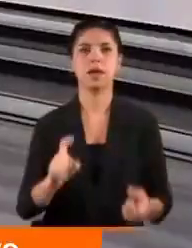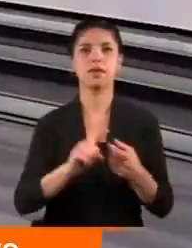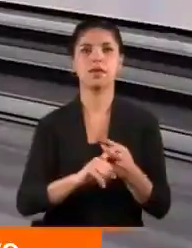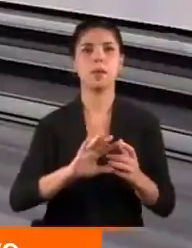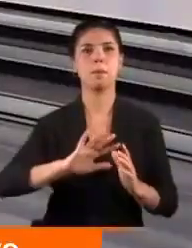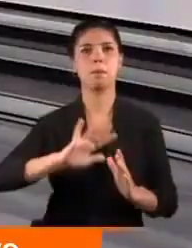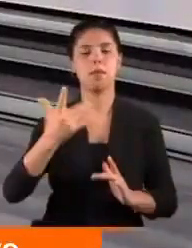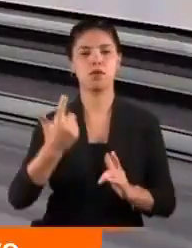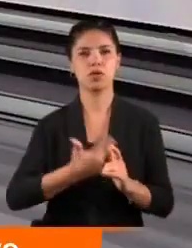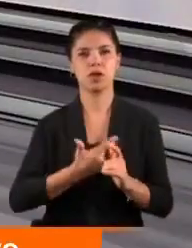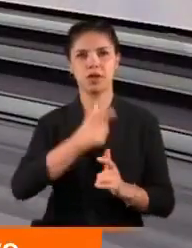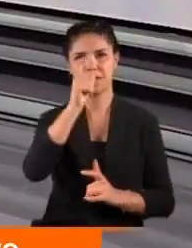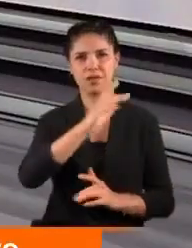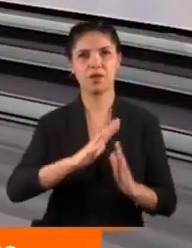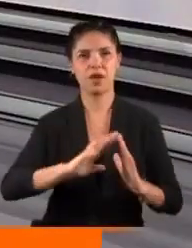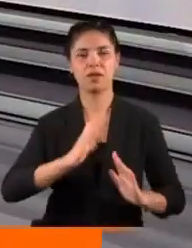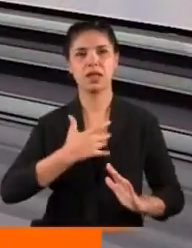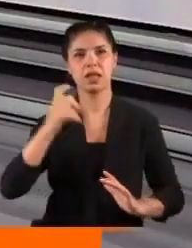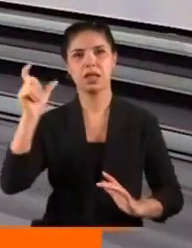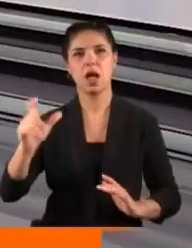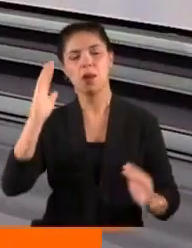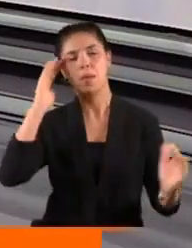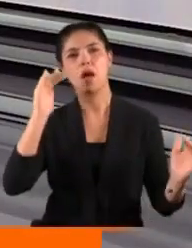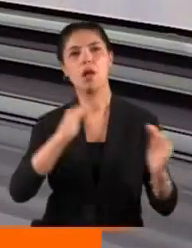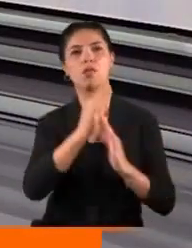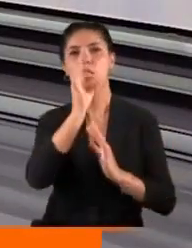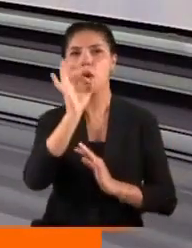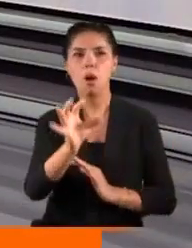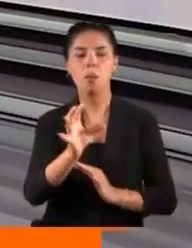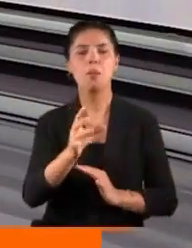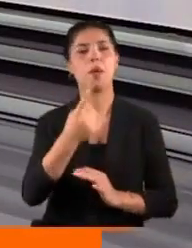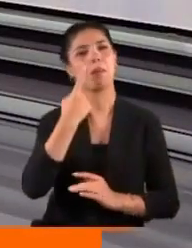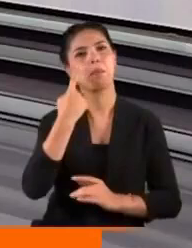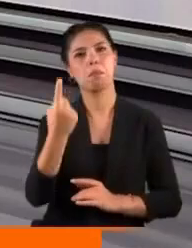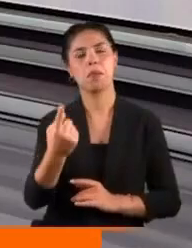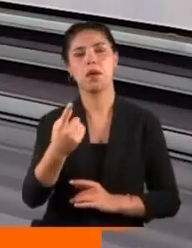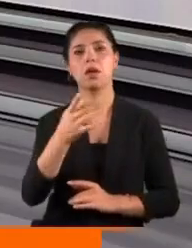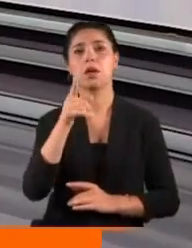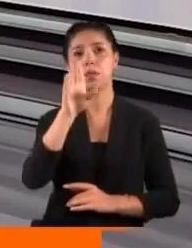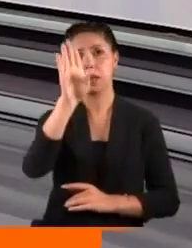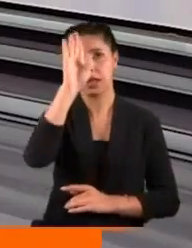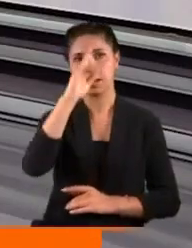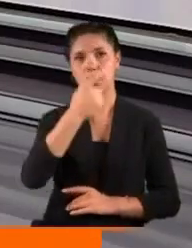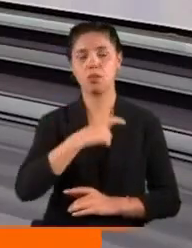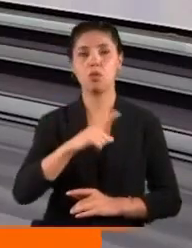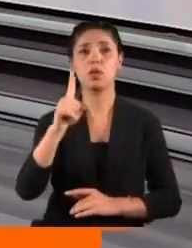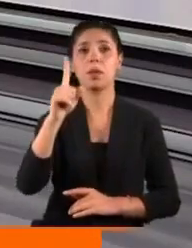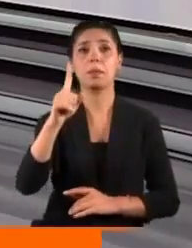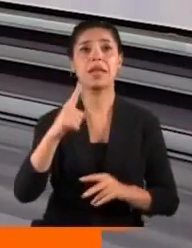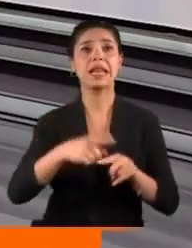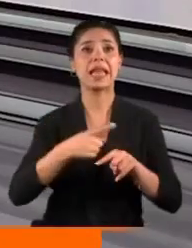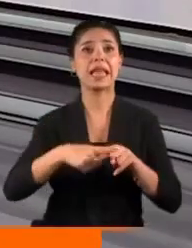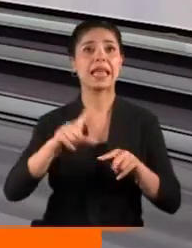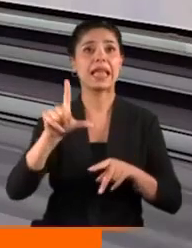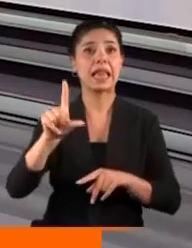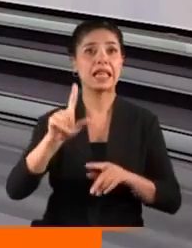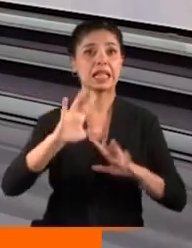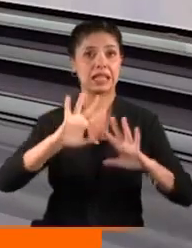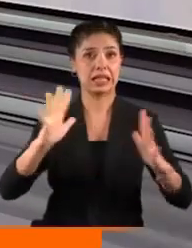Ve bir başka kiracı ev sahibi anlaşmazlığı haberinde sıra. Bu kez habere konu olan İstanbul Boğazı'ndaki bir yalı. 24 yıl